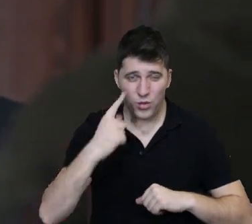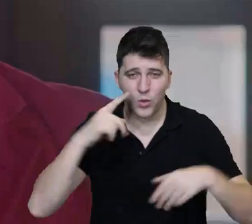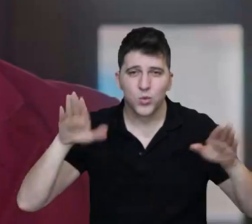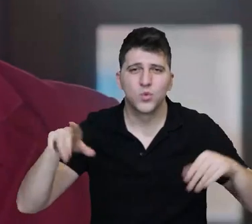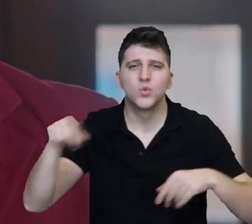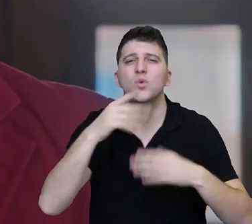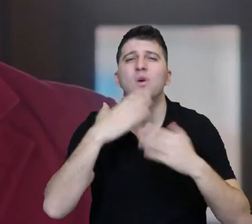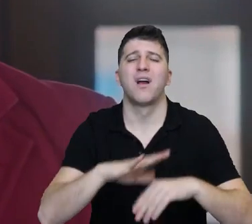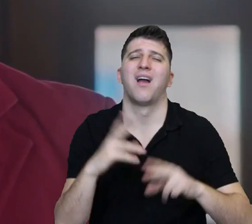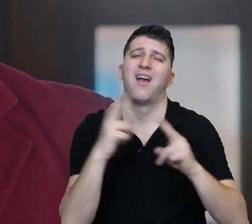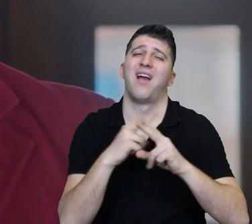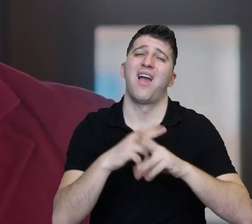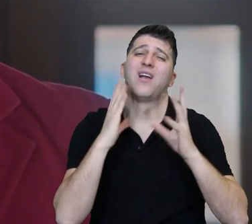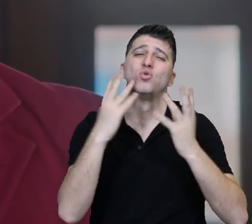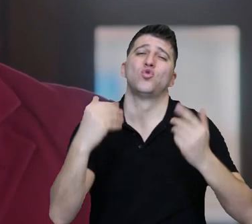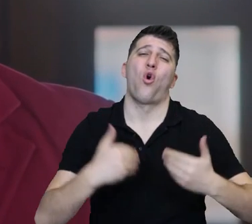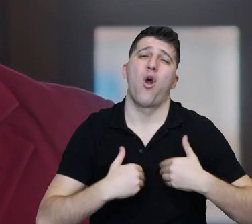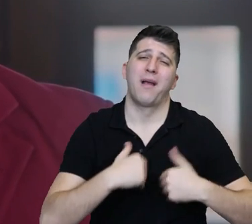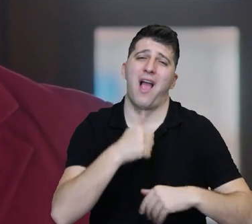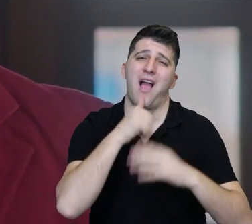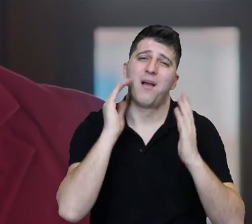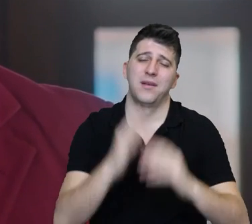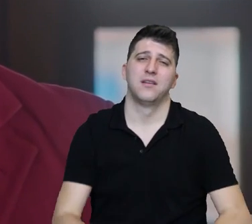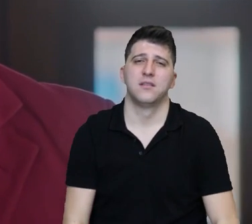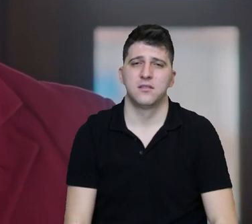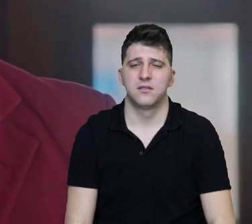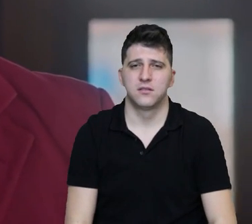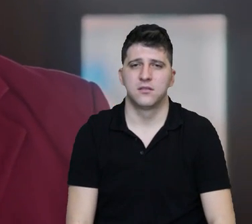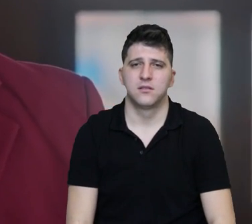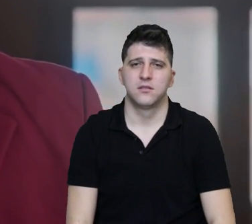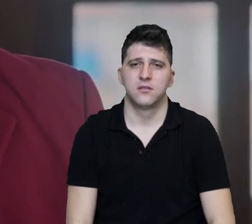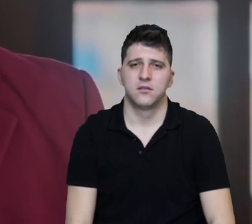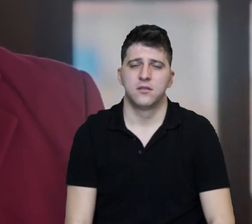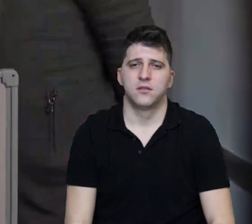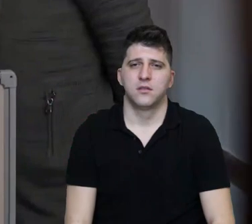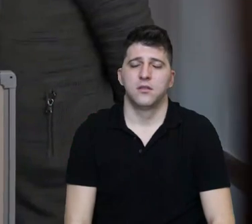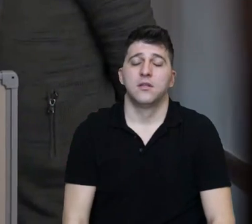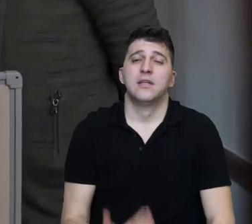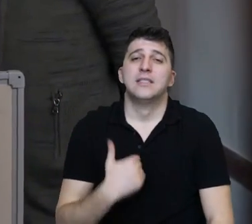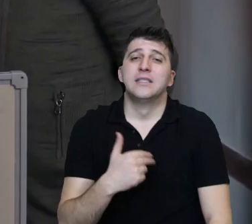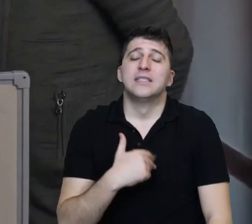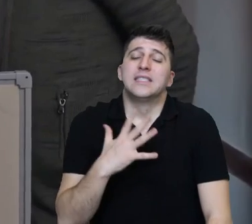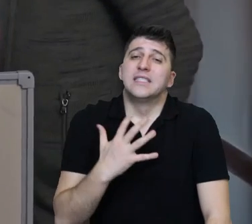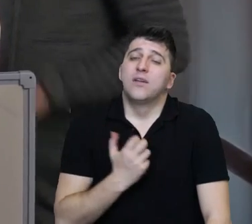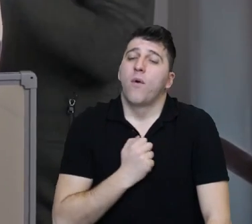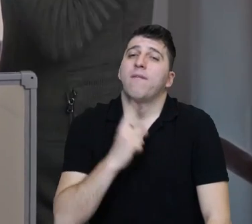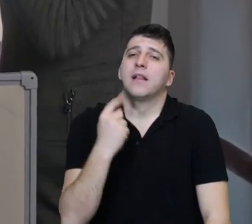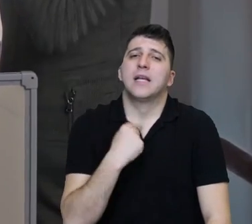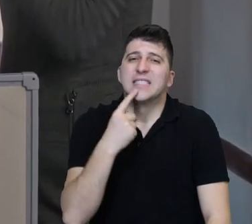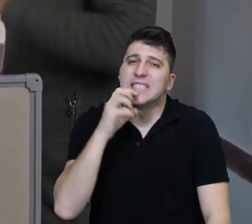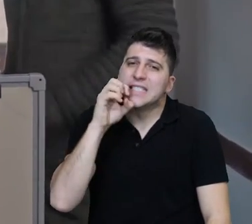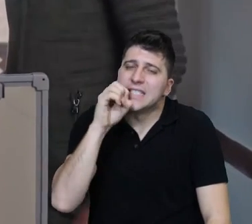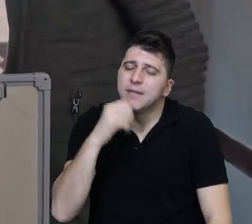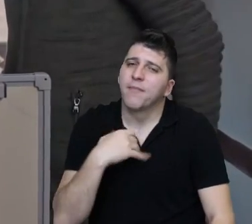keşfedilmedi. Ha, çok komik abime teessüf edeyim. Allah o kadar daraldım, o kadar içim sıkılıyor ki böyle dişimi sıka